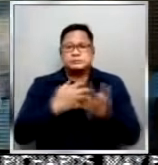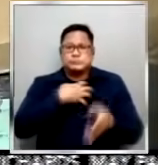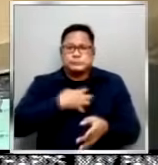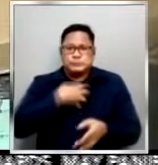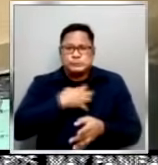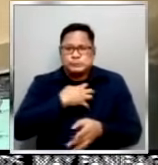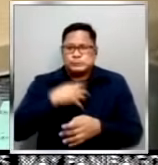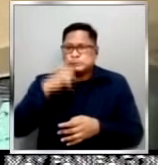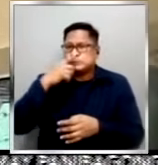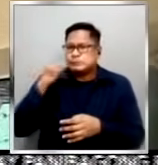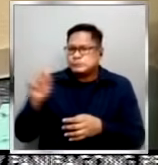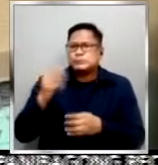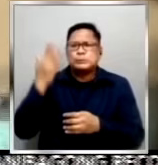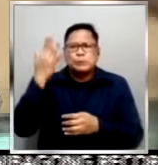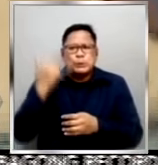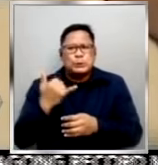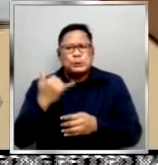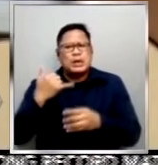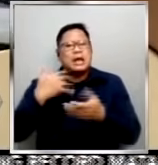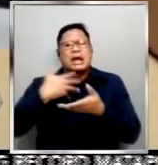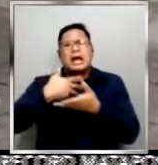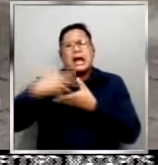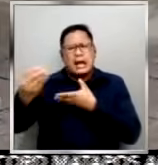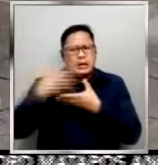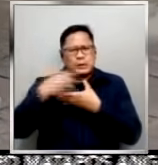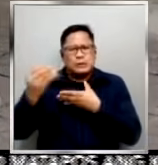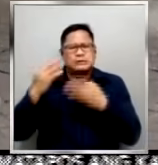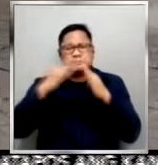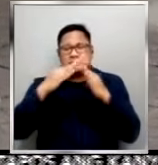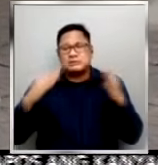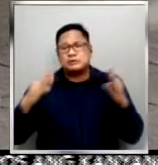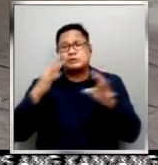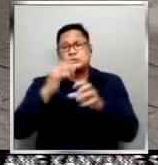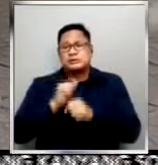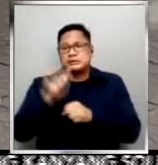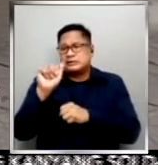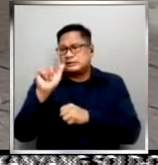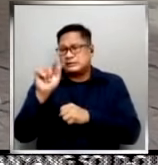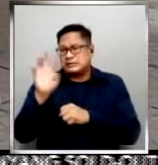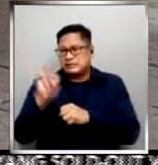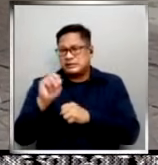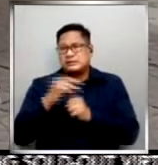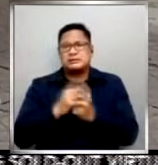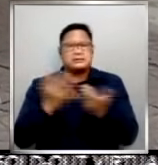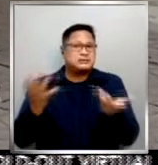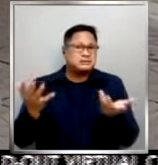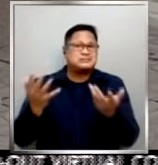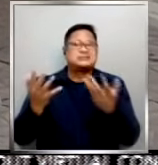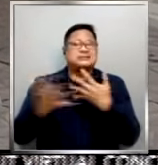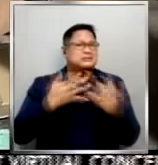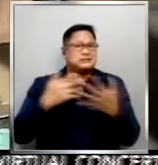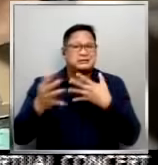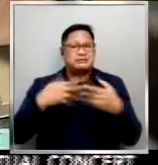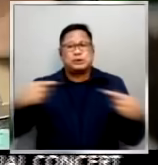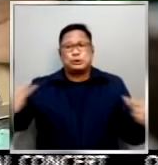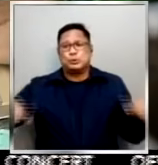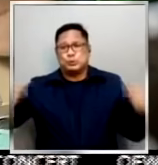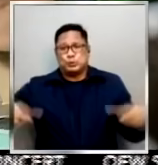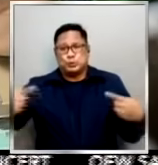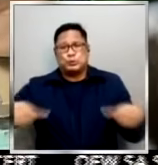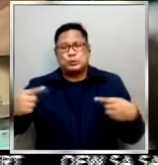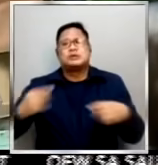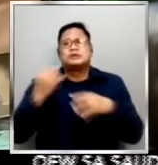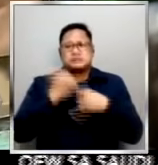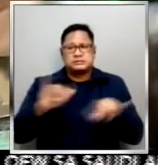pa sila ng bahay para kumuha ng ATM card? Kaya kahit naka-wheelchair ang iba, lumabas pa rin sila. Hindi rin naman